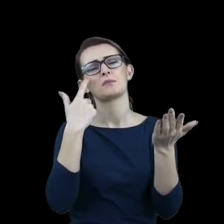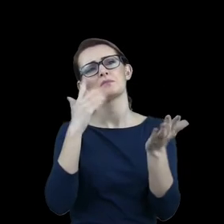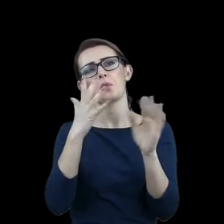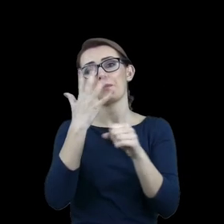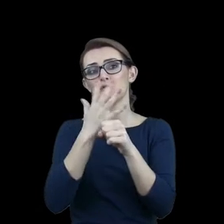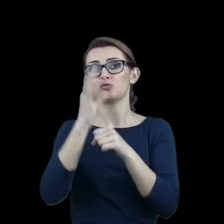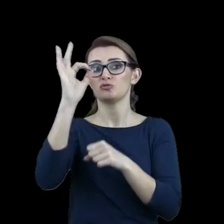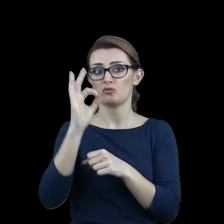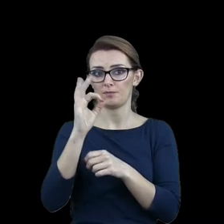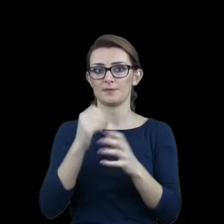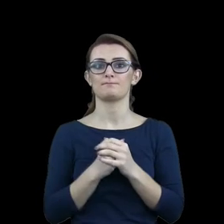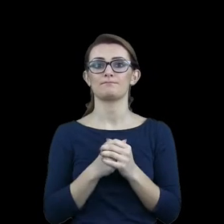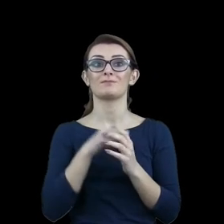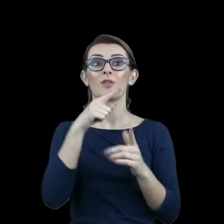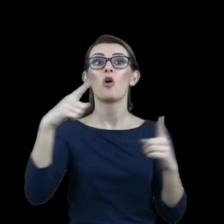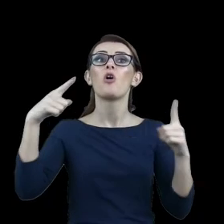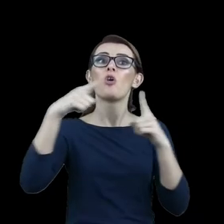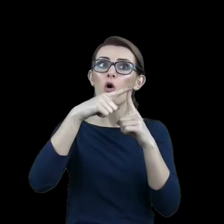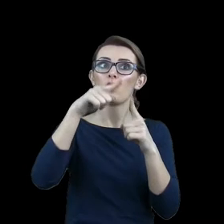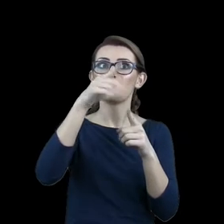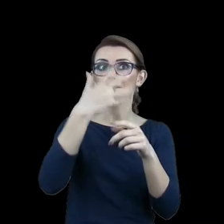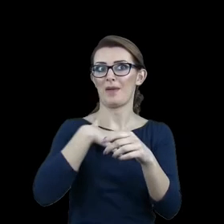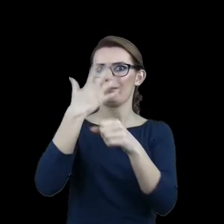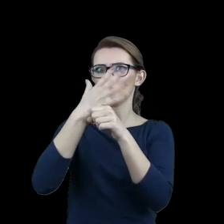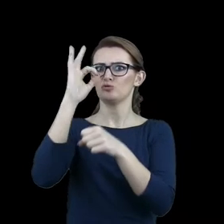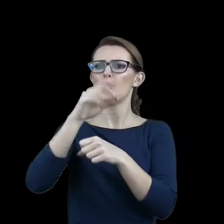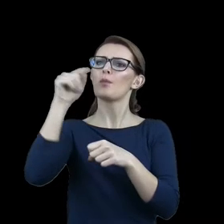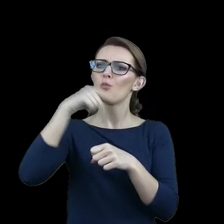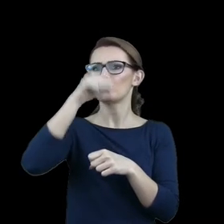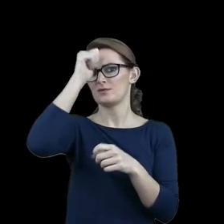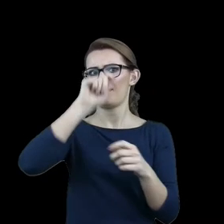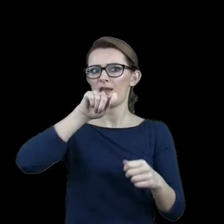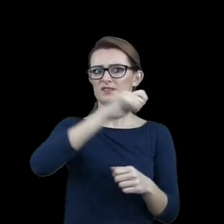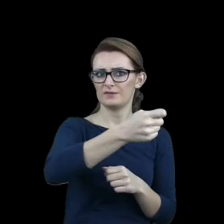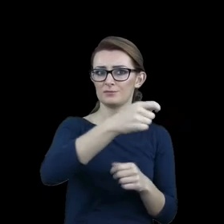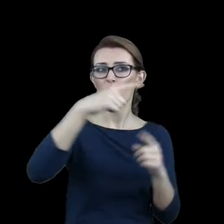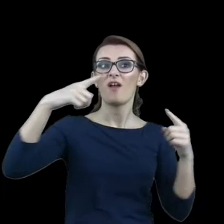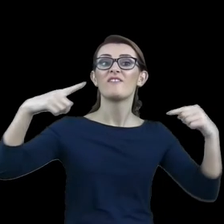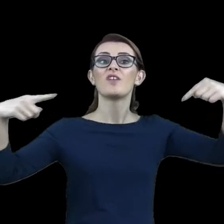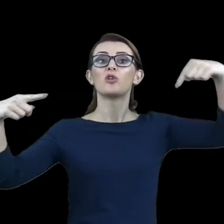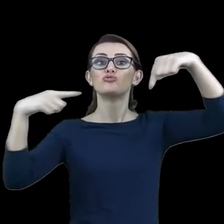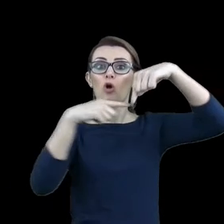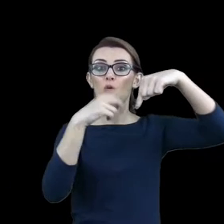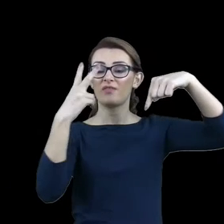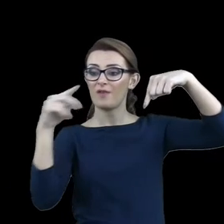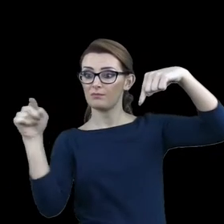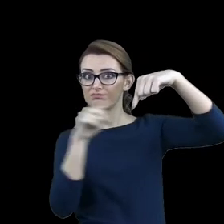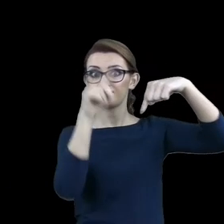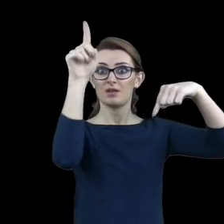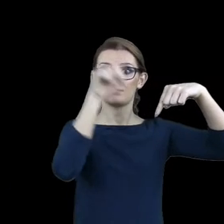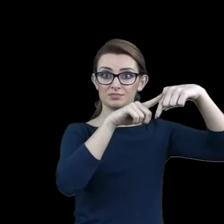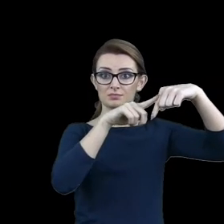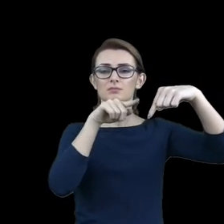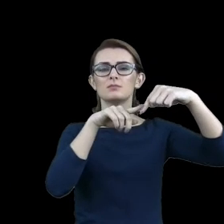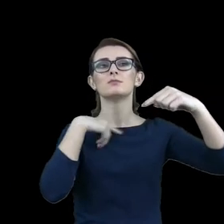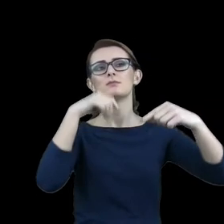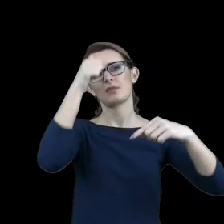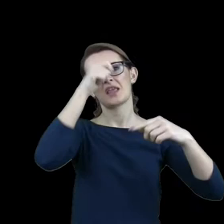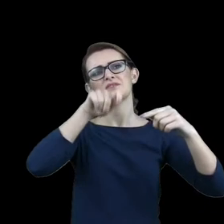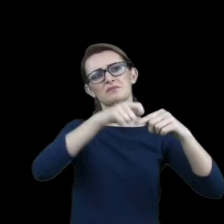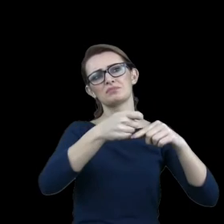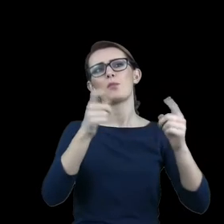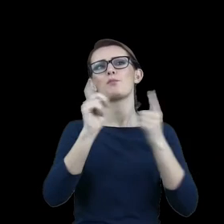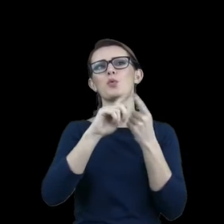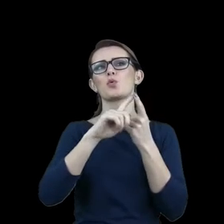No i ten kąt ma miarę powiedzmy 50 stopni. No i teraz, żeby jakoś tutaj oznaczyć ten